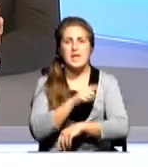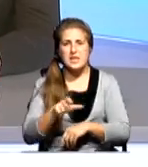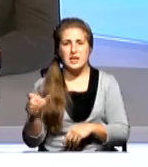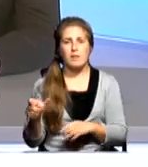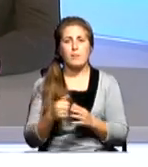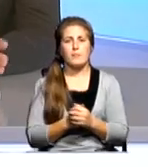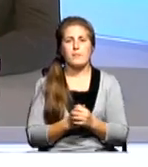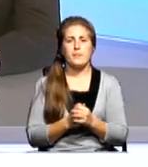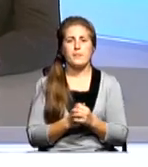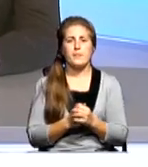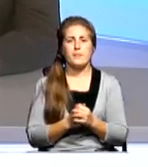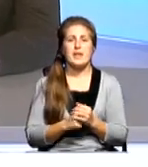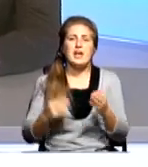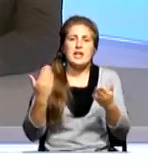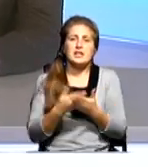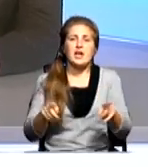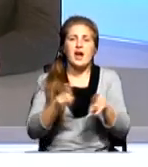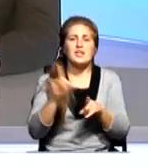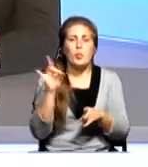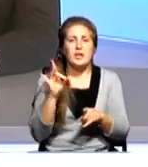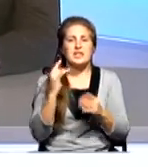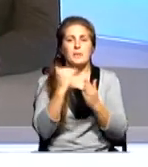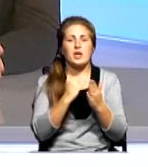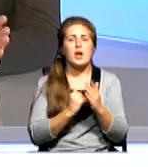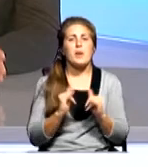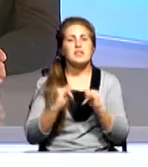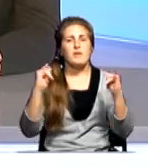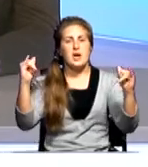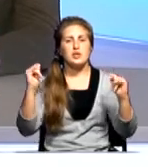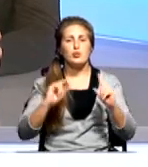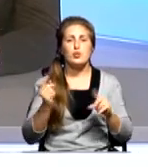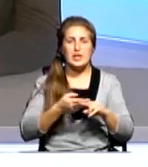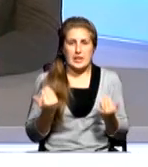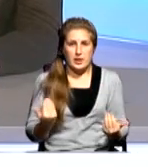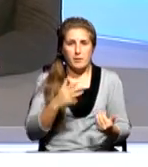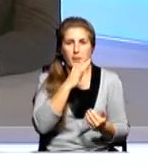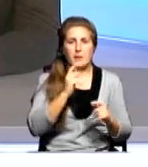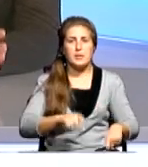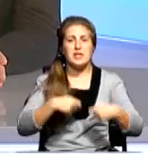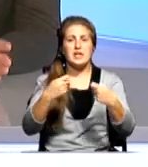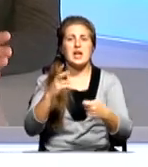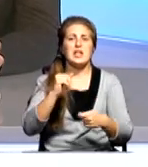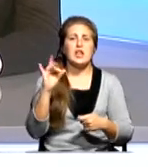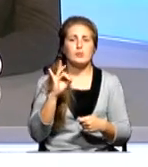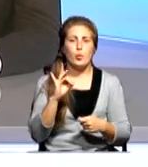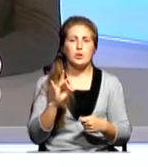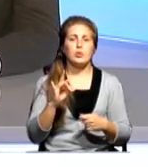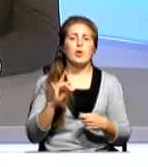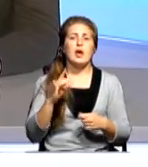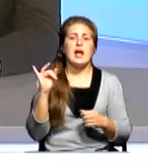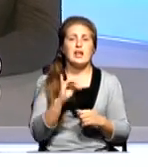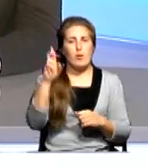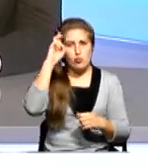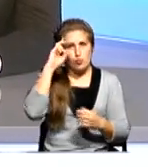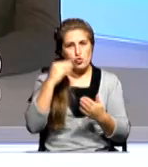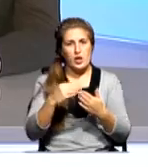есть такая республиканская программа развивается что данные моменты передали на республики средстве на бюджет